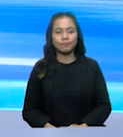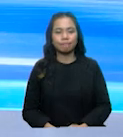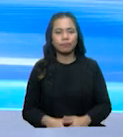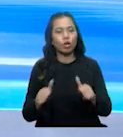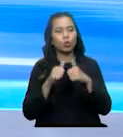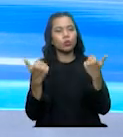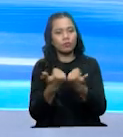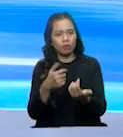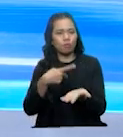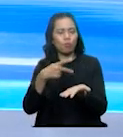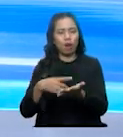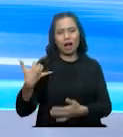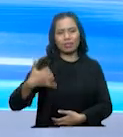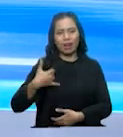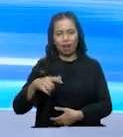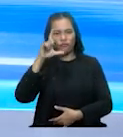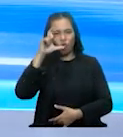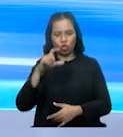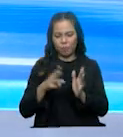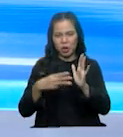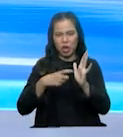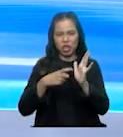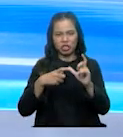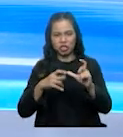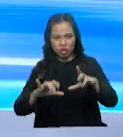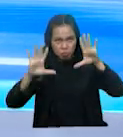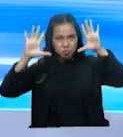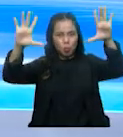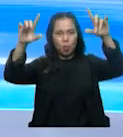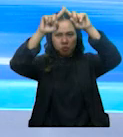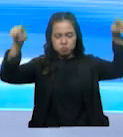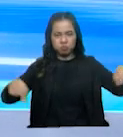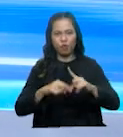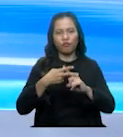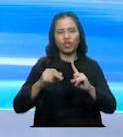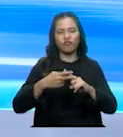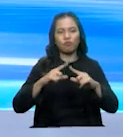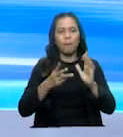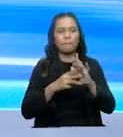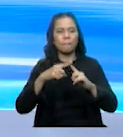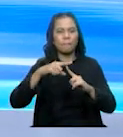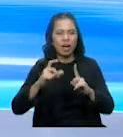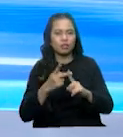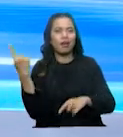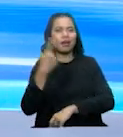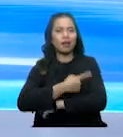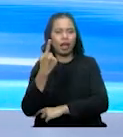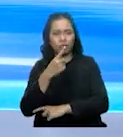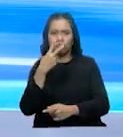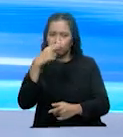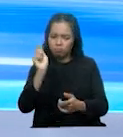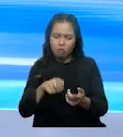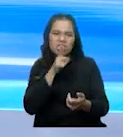sementara pemirsa asosiasi sepak bola Argentina memasang foto Lionel Messi dalam poster FIFA matchday di akun media sosial resmi berbahasa